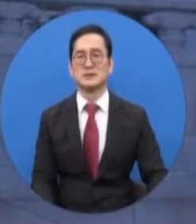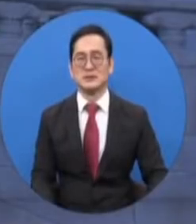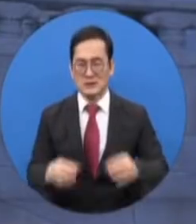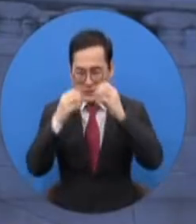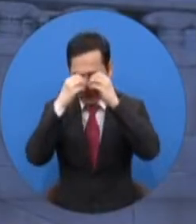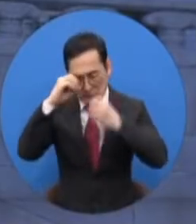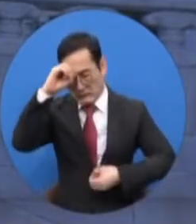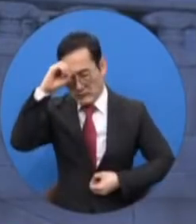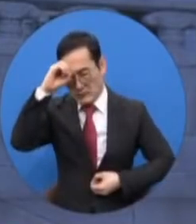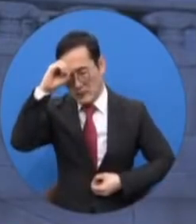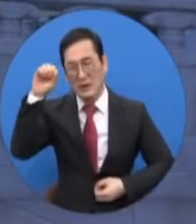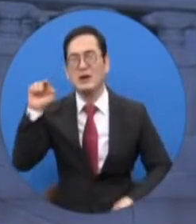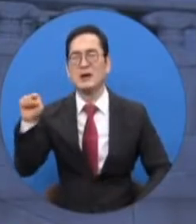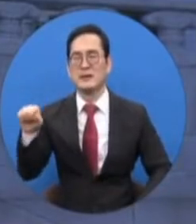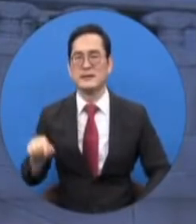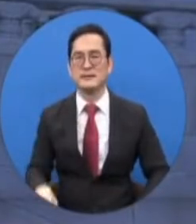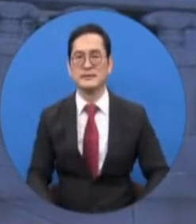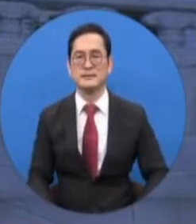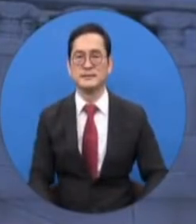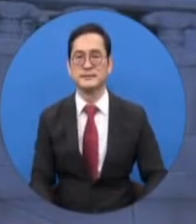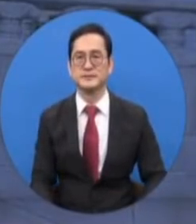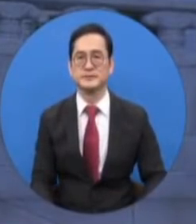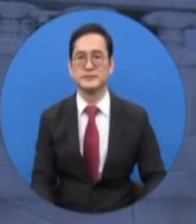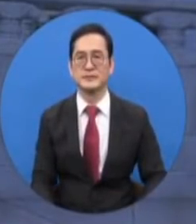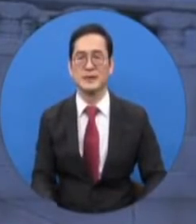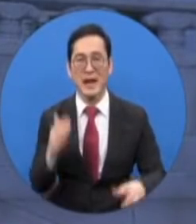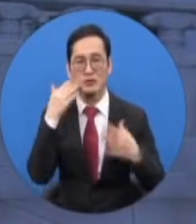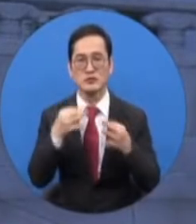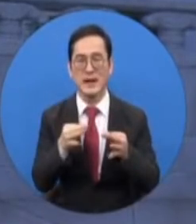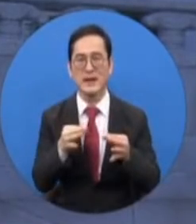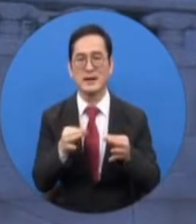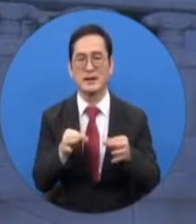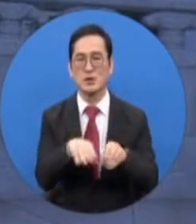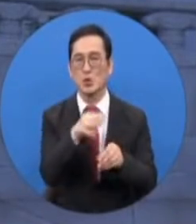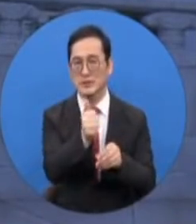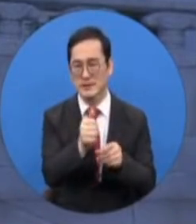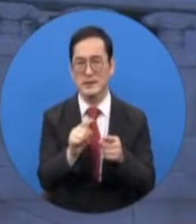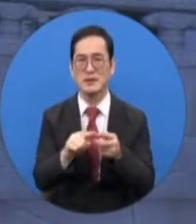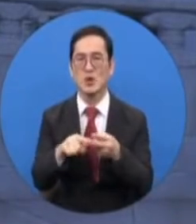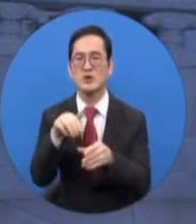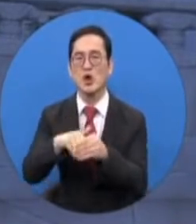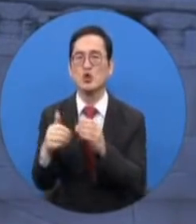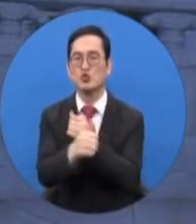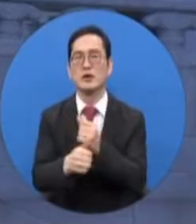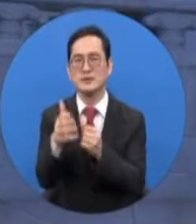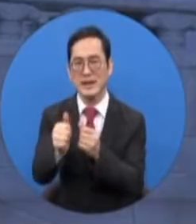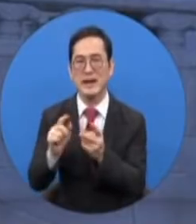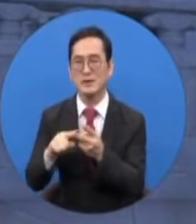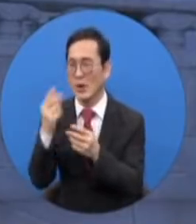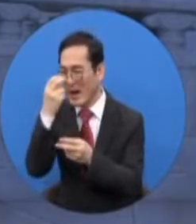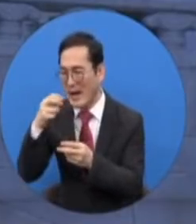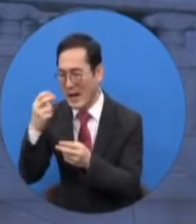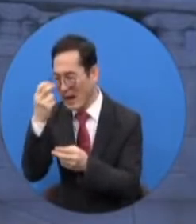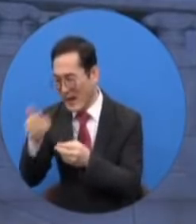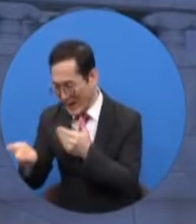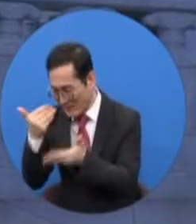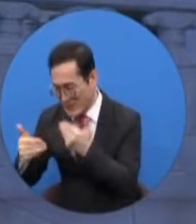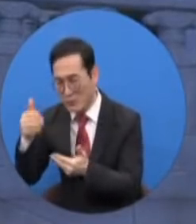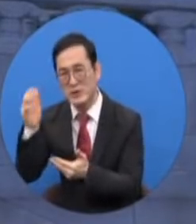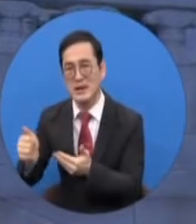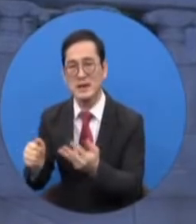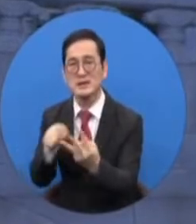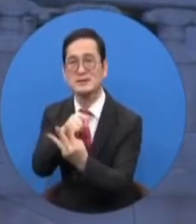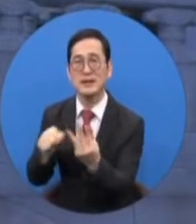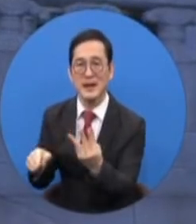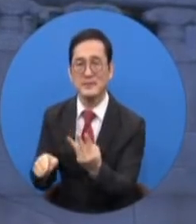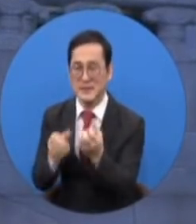만약에 한국은행 총재, 선관위원 그리고 감사위원 임기가 정해져 있고 매우 중요한 기관장급의